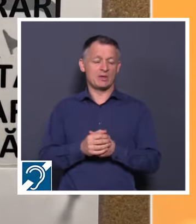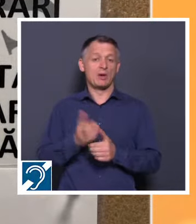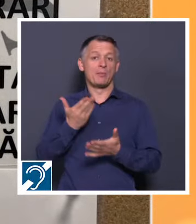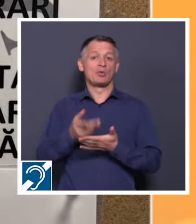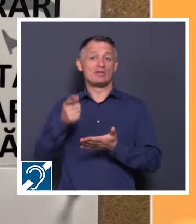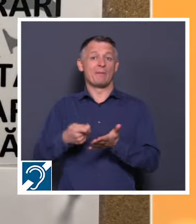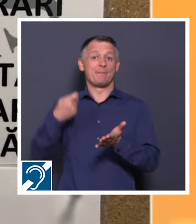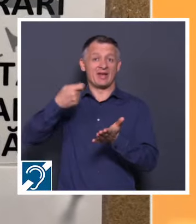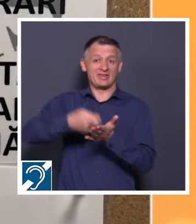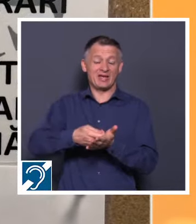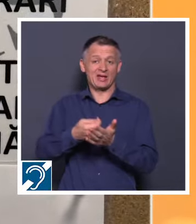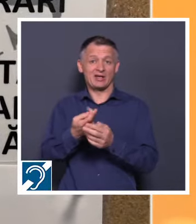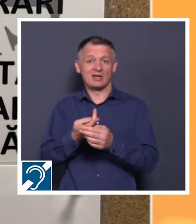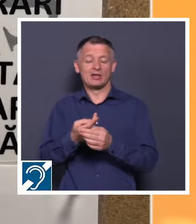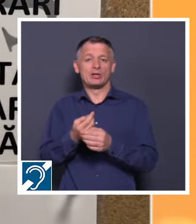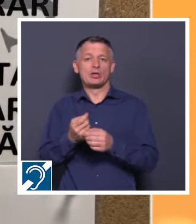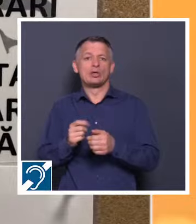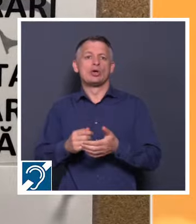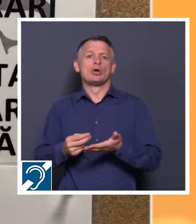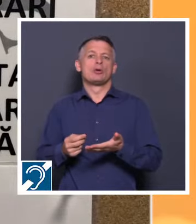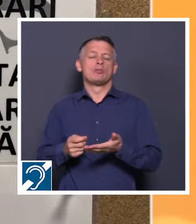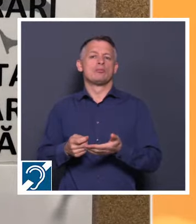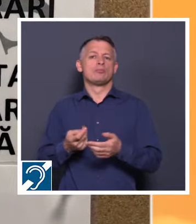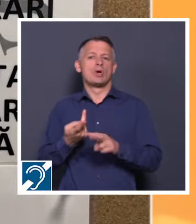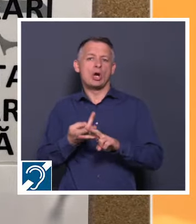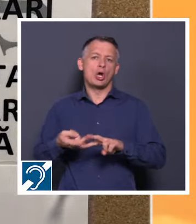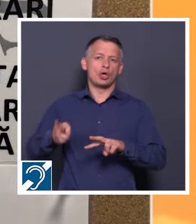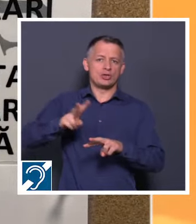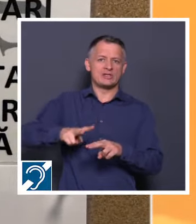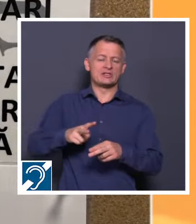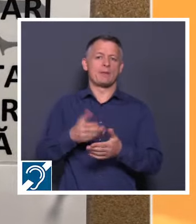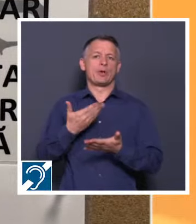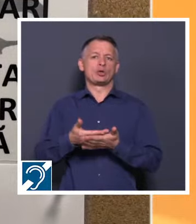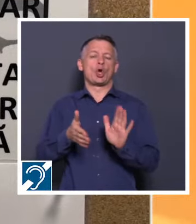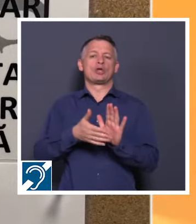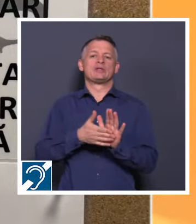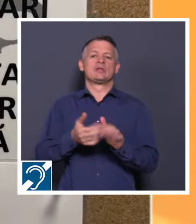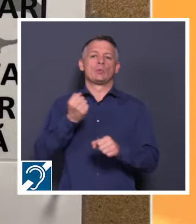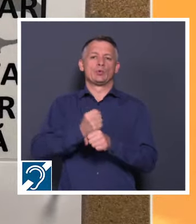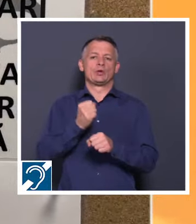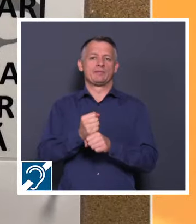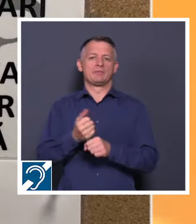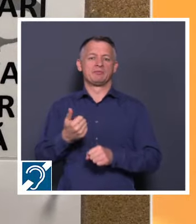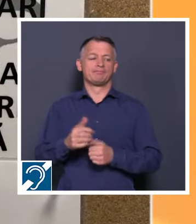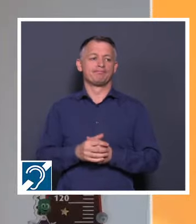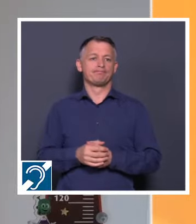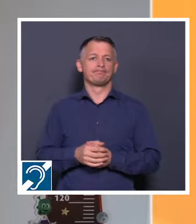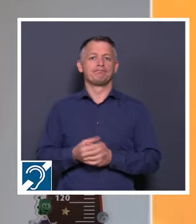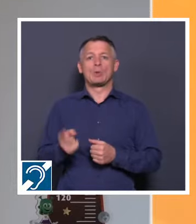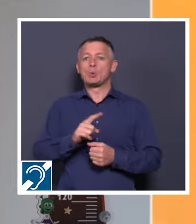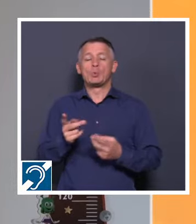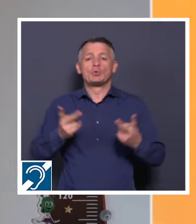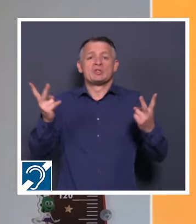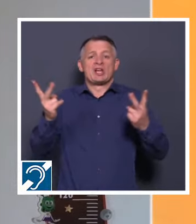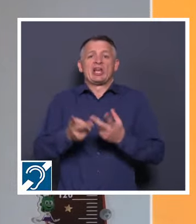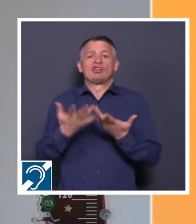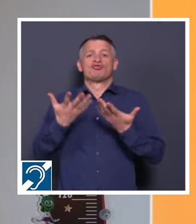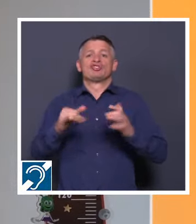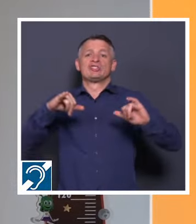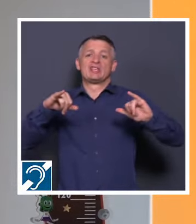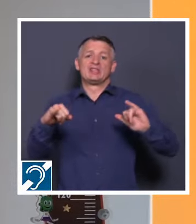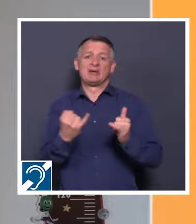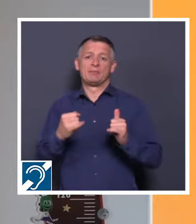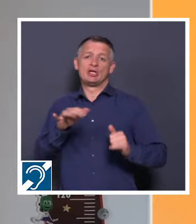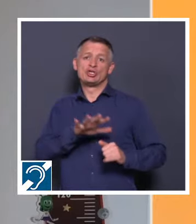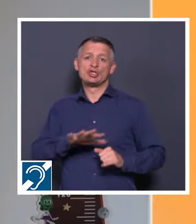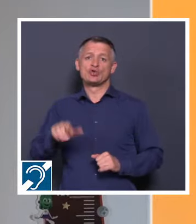contribuția asiguratorie de muncă. Nu înțeleg. Efectiv, nu înțeleg ce se întâmplă în